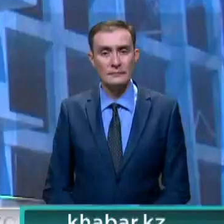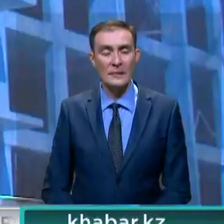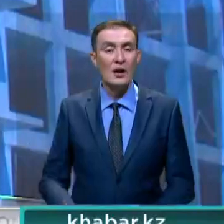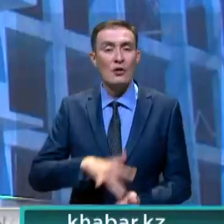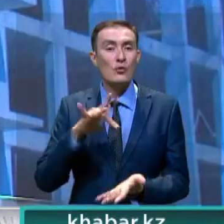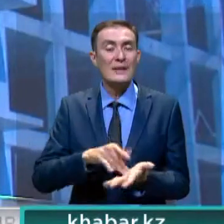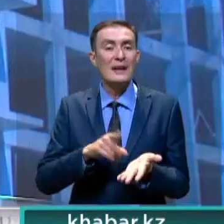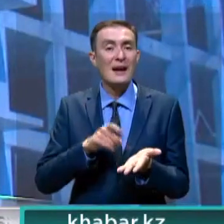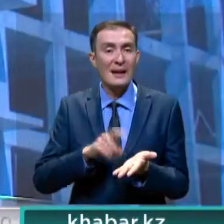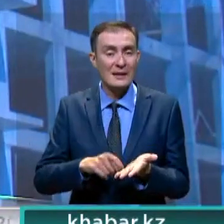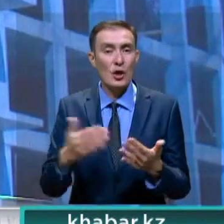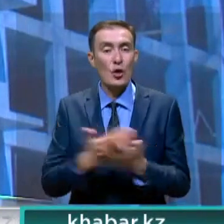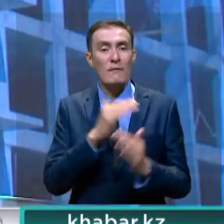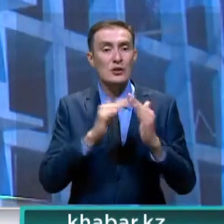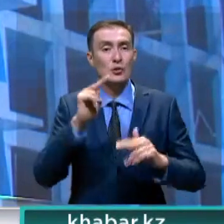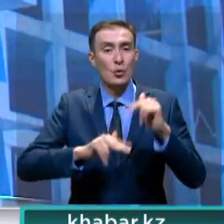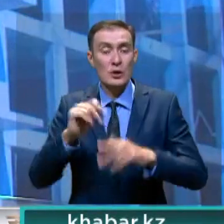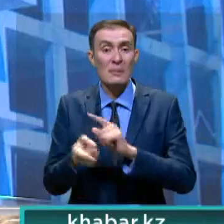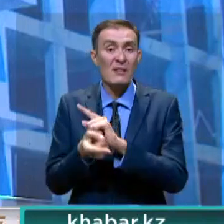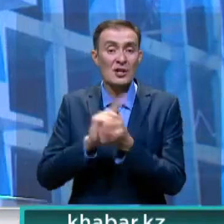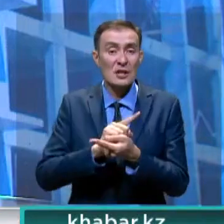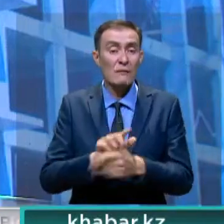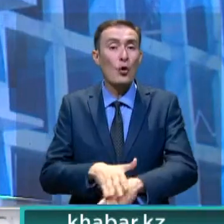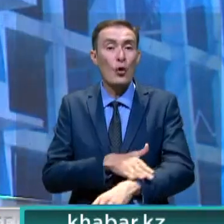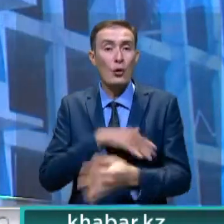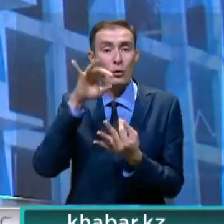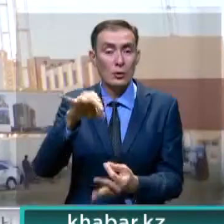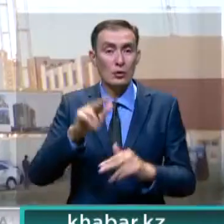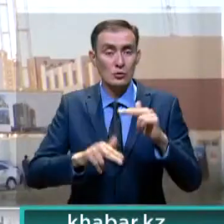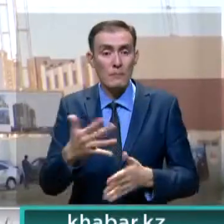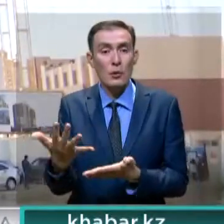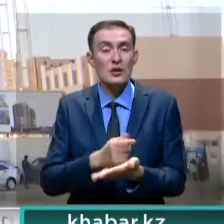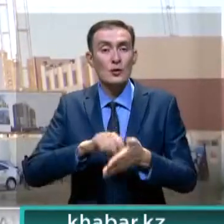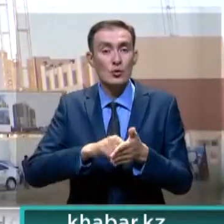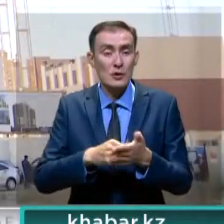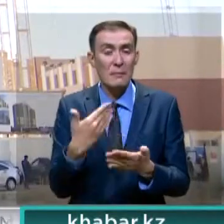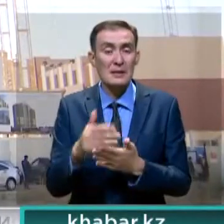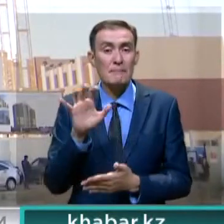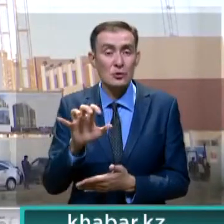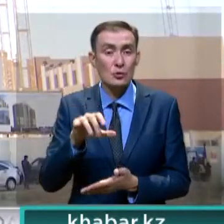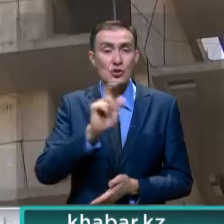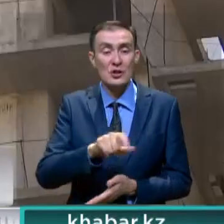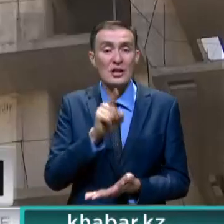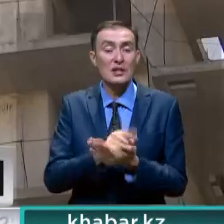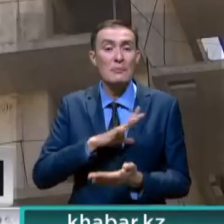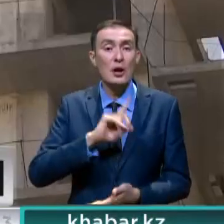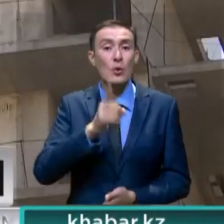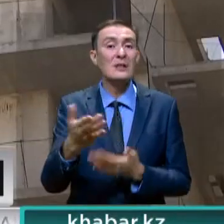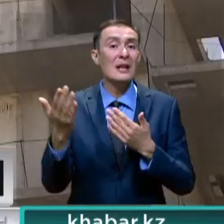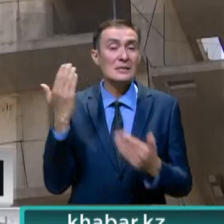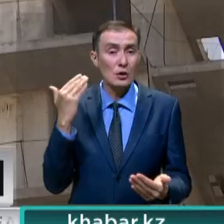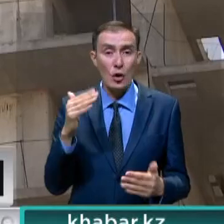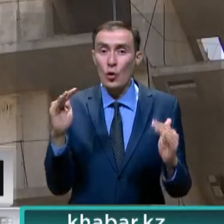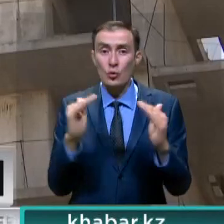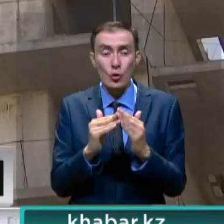В Караганде новостройки тем временем превращаются в долгострои. Получить ключи от квартир порядка 500 пайщиков должны были еще год назад.